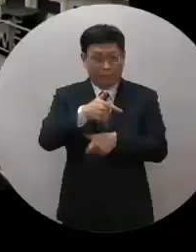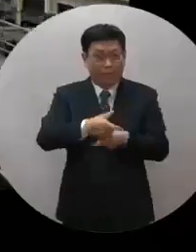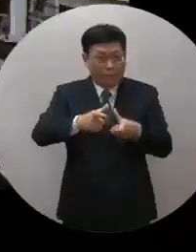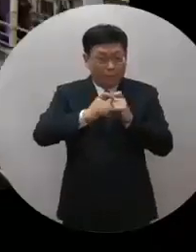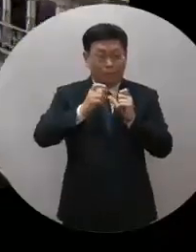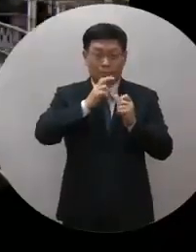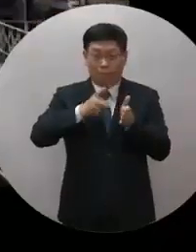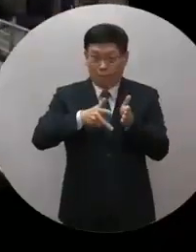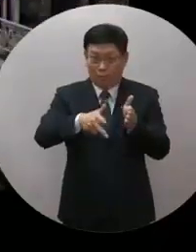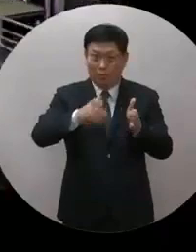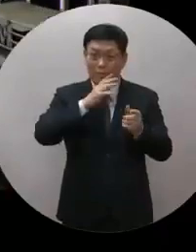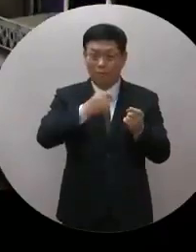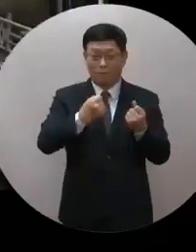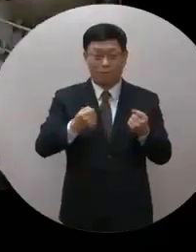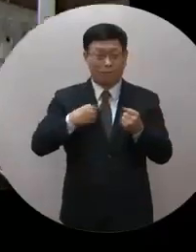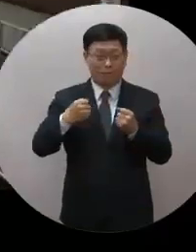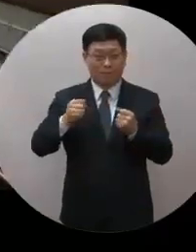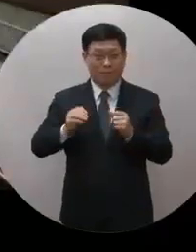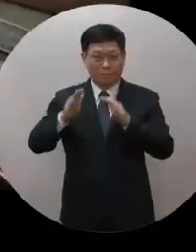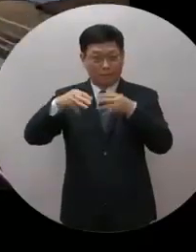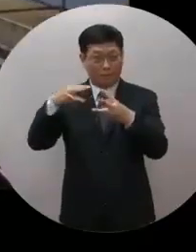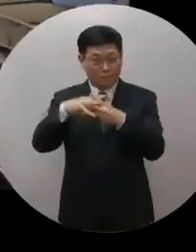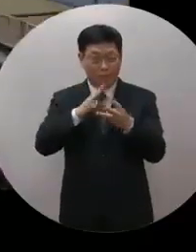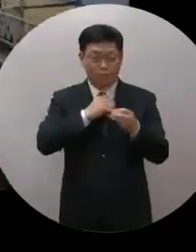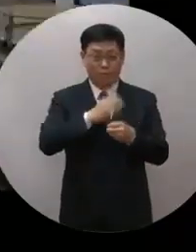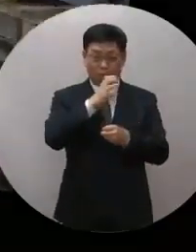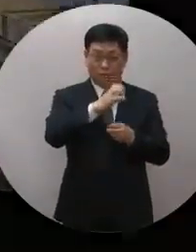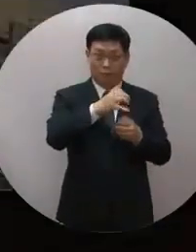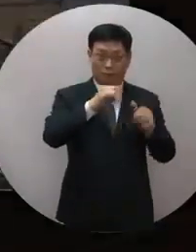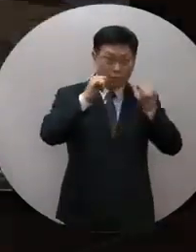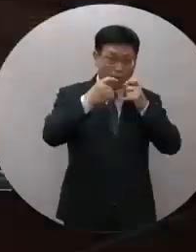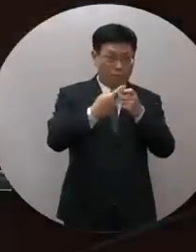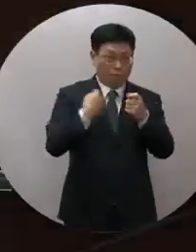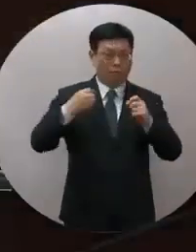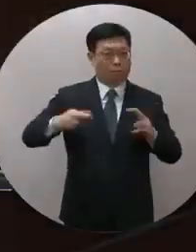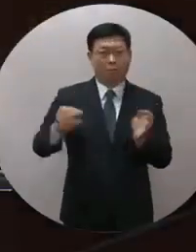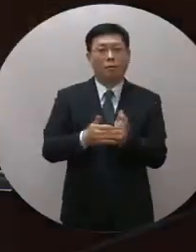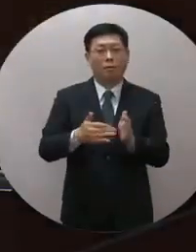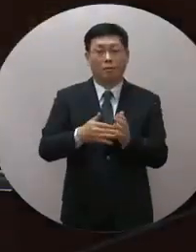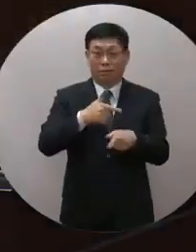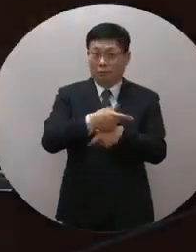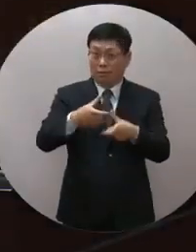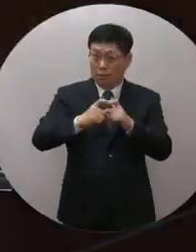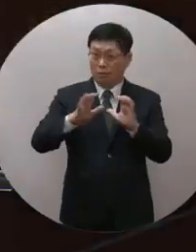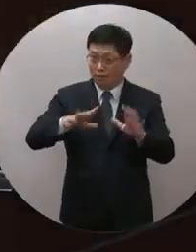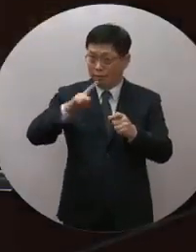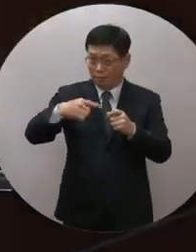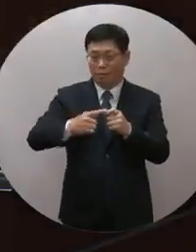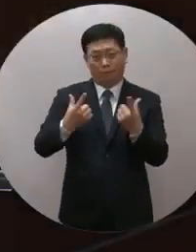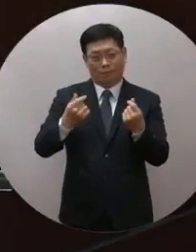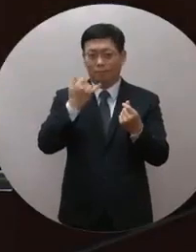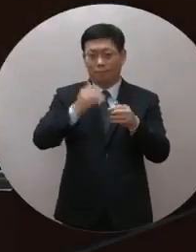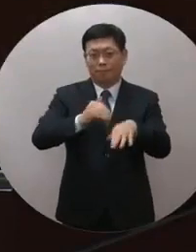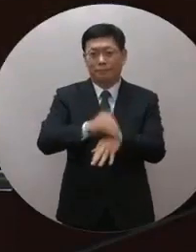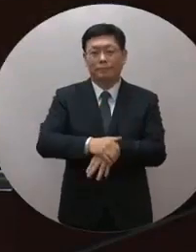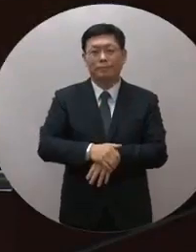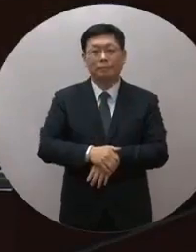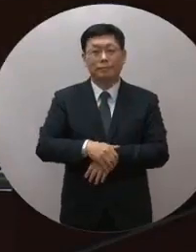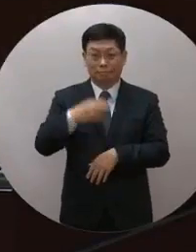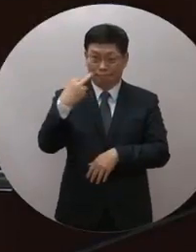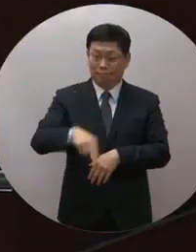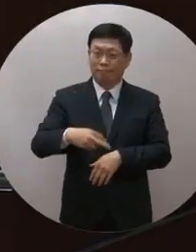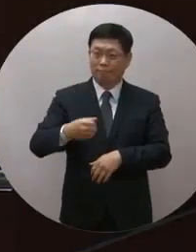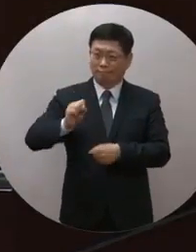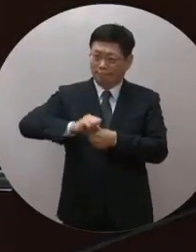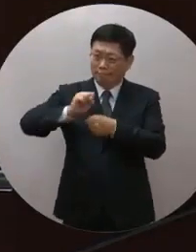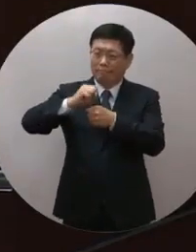电气化的潮州网寮段也在去年底通车，而南回段 今年底也将通车。我们也